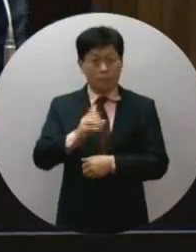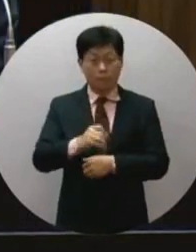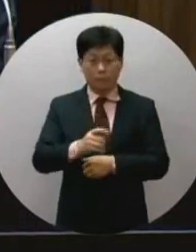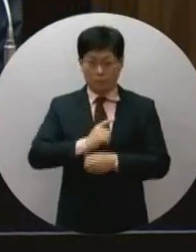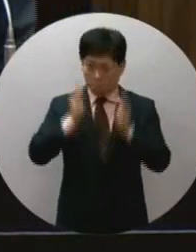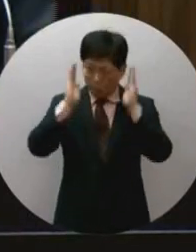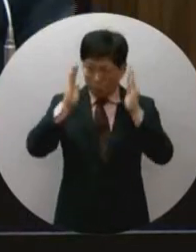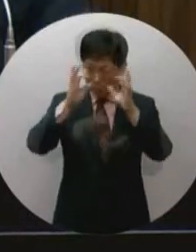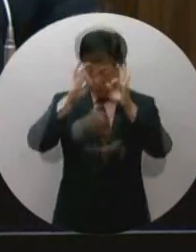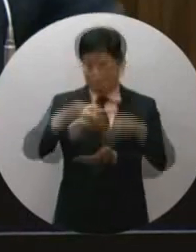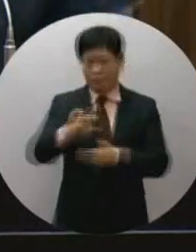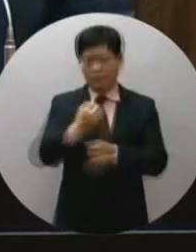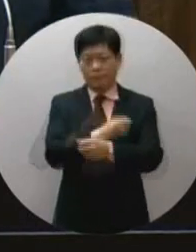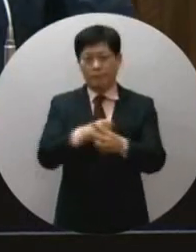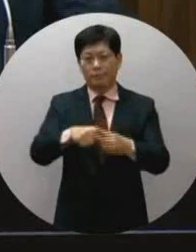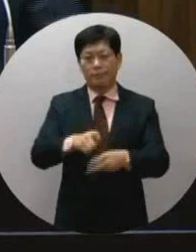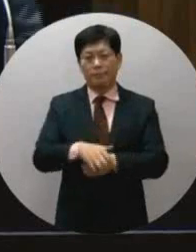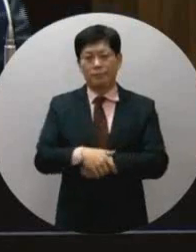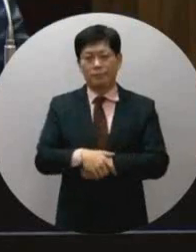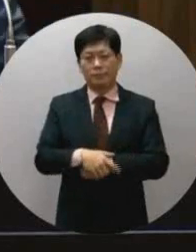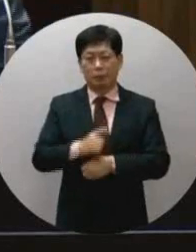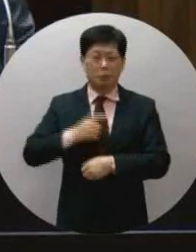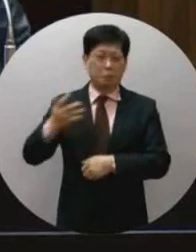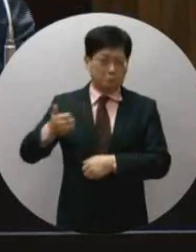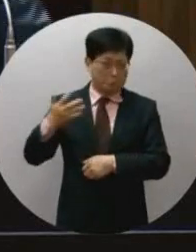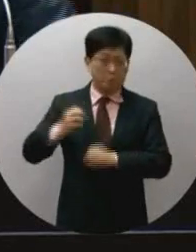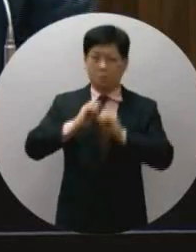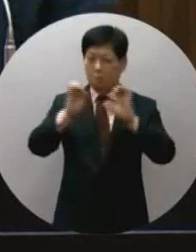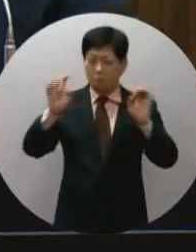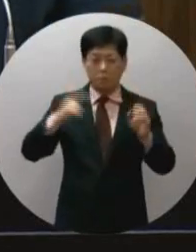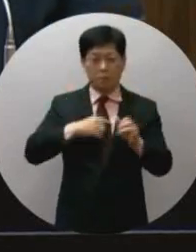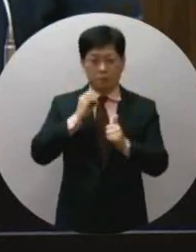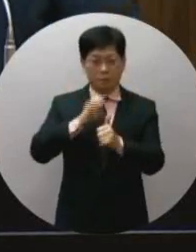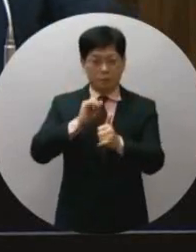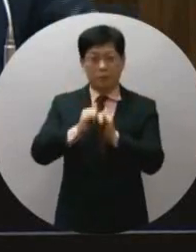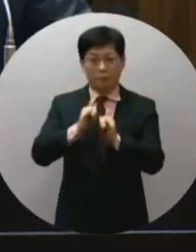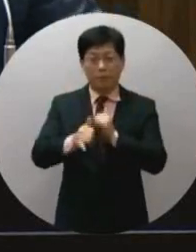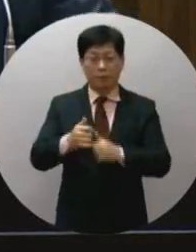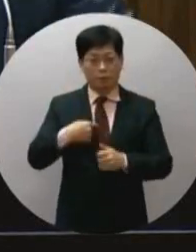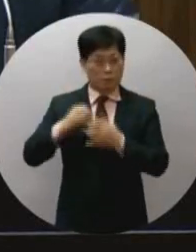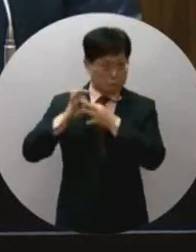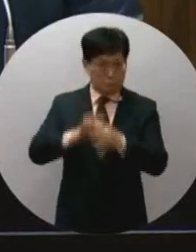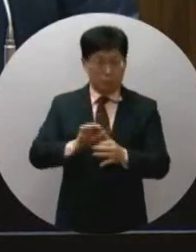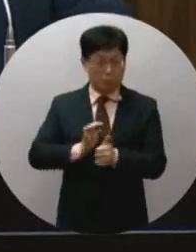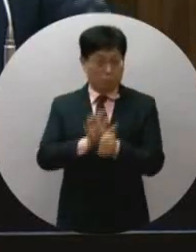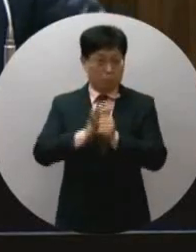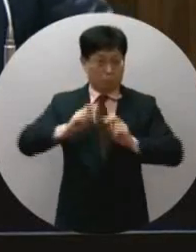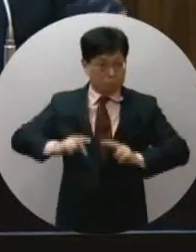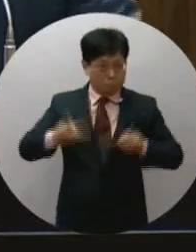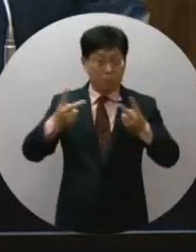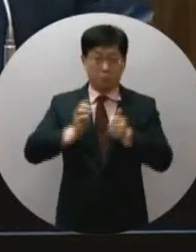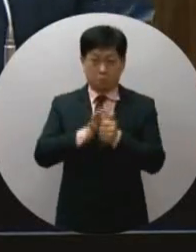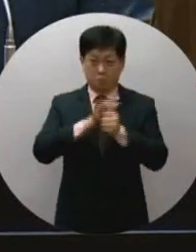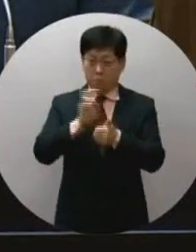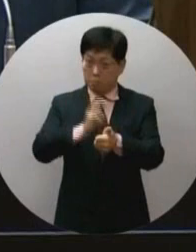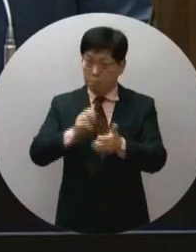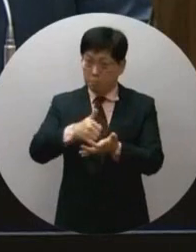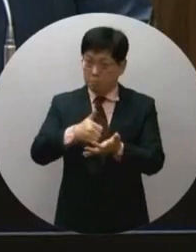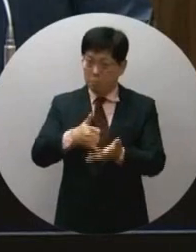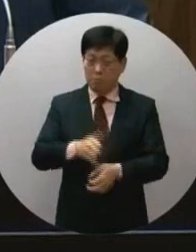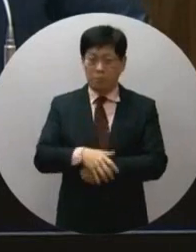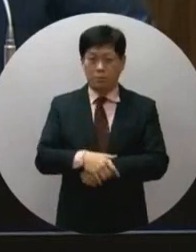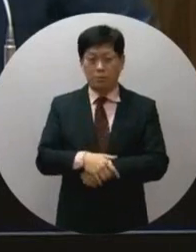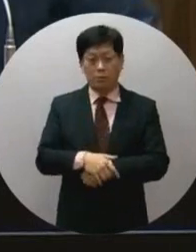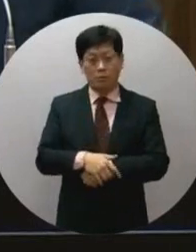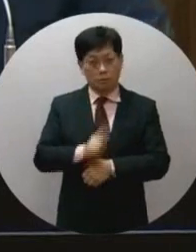往上提升，结果没有想到当了几个月的行政院院长之后，赖清德也挂掉， 跟着一起死。 民进党现在当然要赶快想尽办法，如